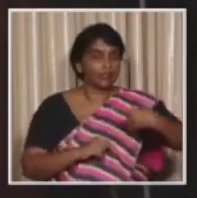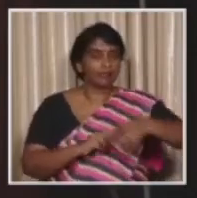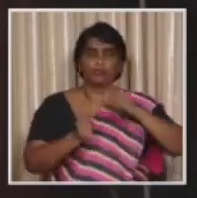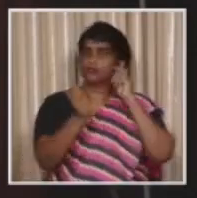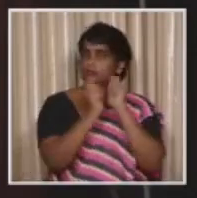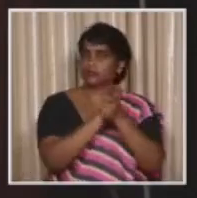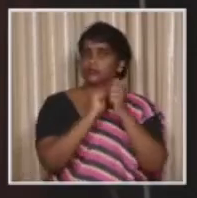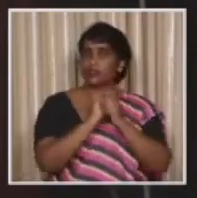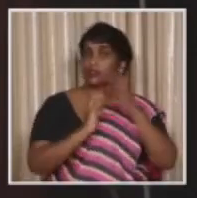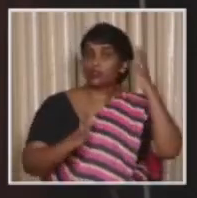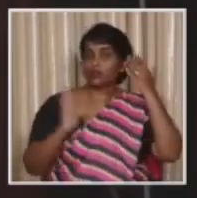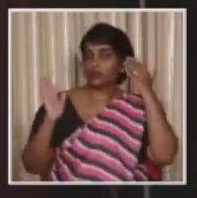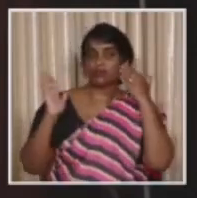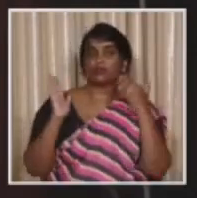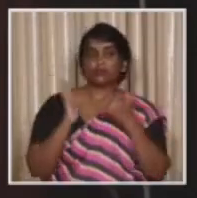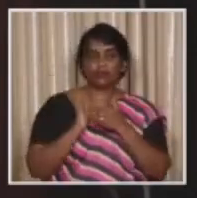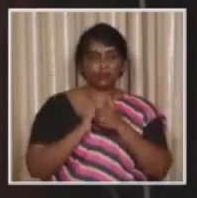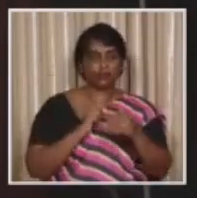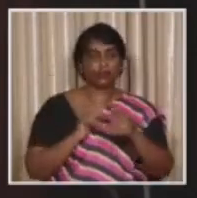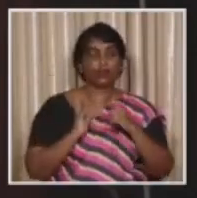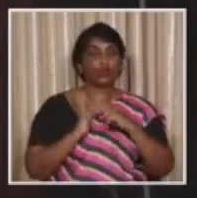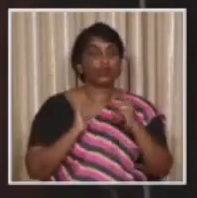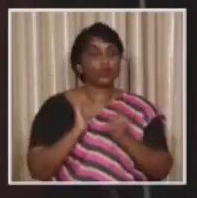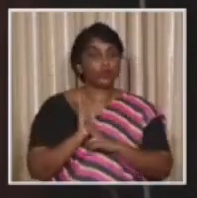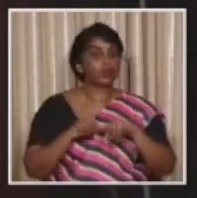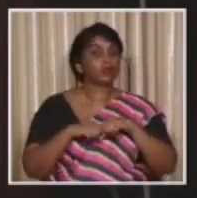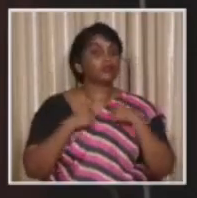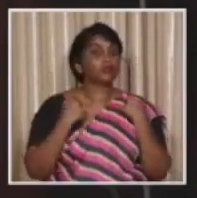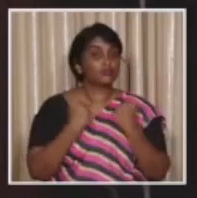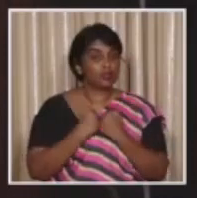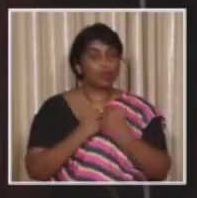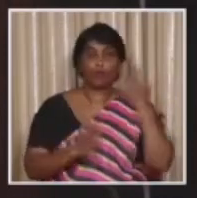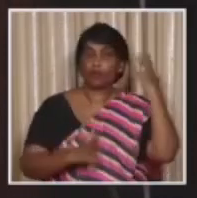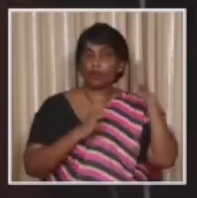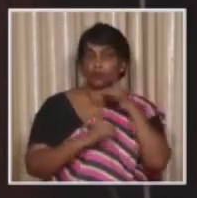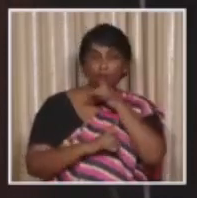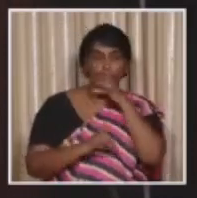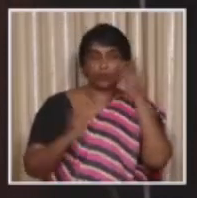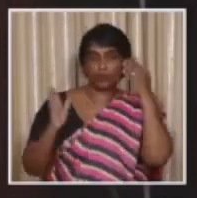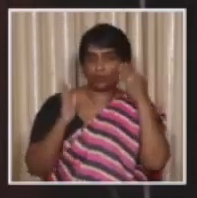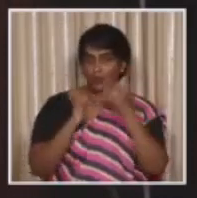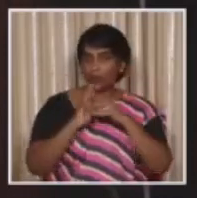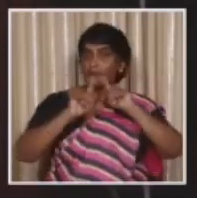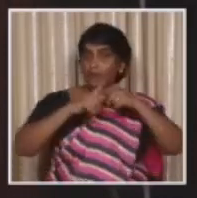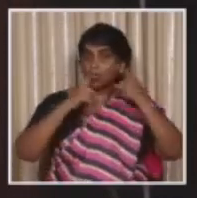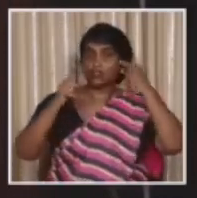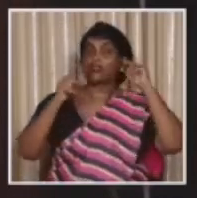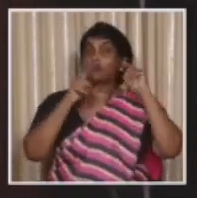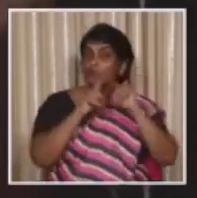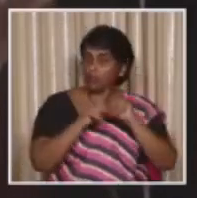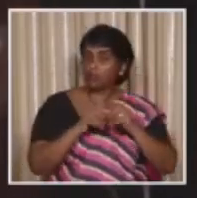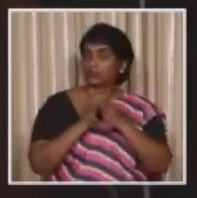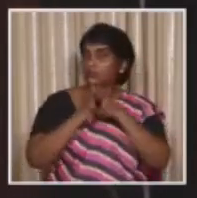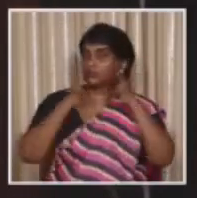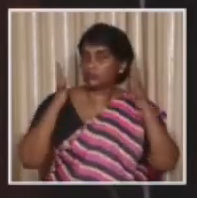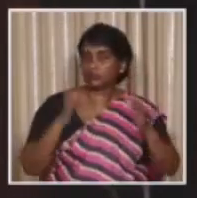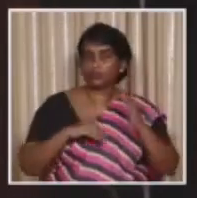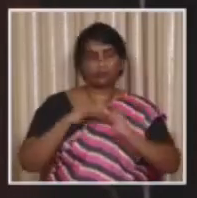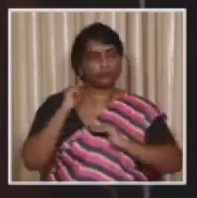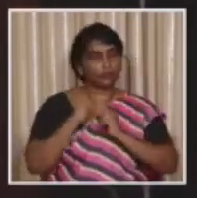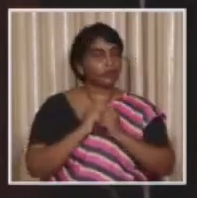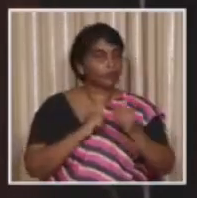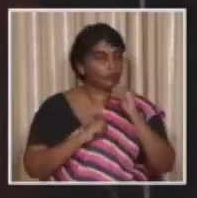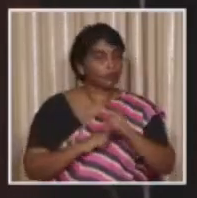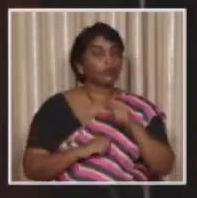වෙනවා ලෝකෙම අවධානය යොමු වෙනවා එක්සත් ජාතීන්ගේ සංවිධානය ගෝලීය උෂ්ණත්වය පිළිබඳ සහ වෙනත් කාරණා සම්බන්ධව දැවැන්ත කියවීමක් තියෙන